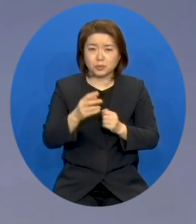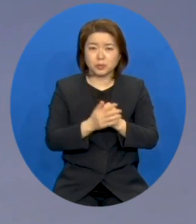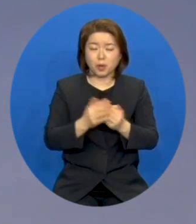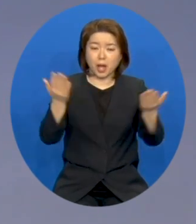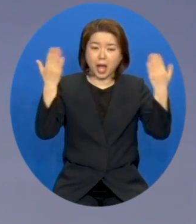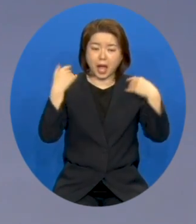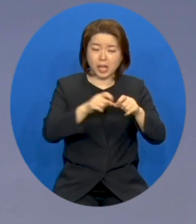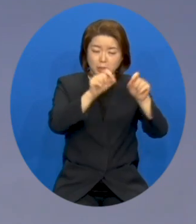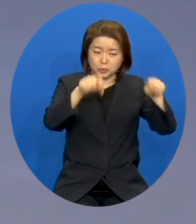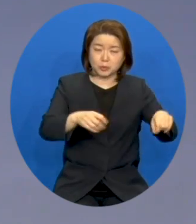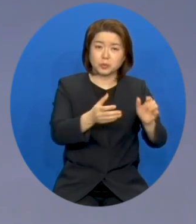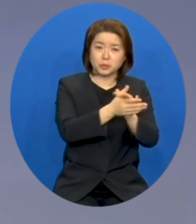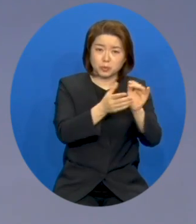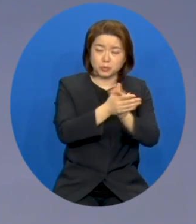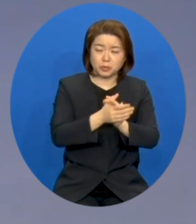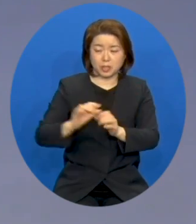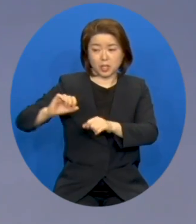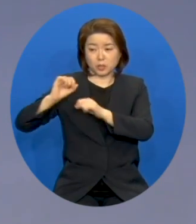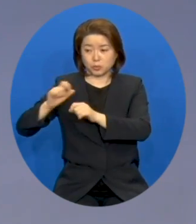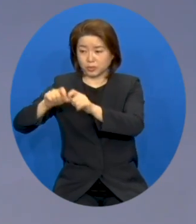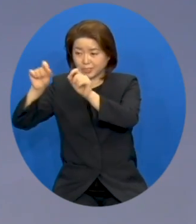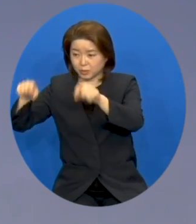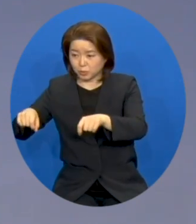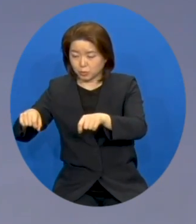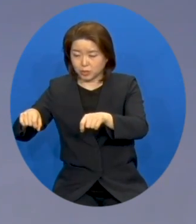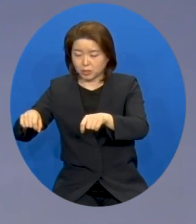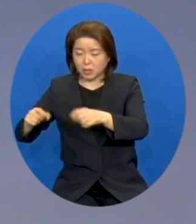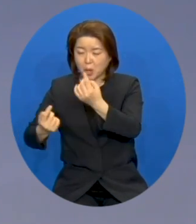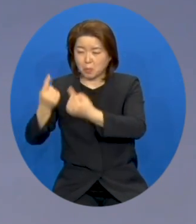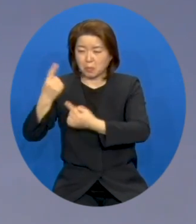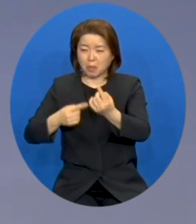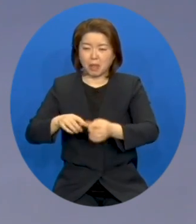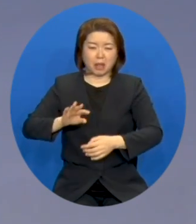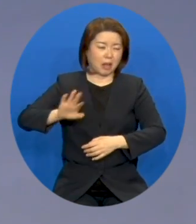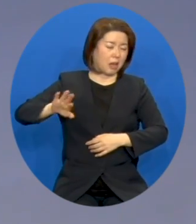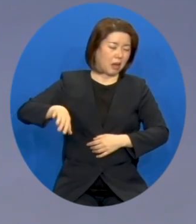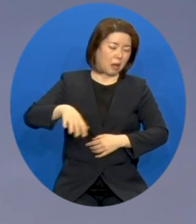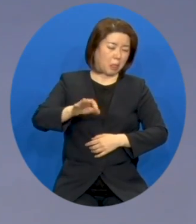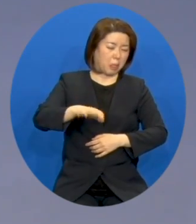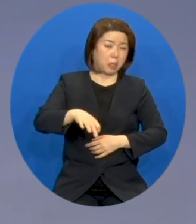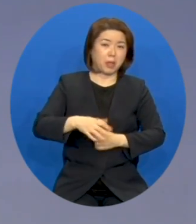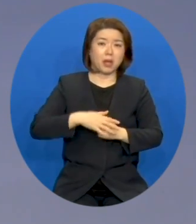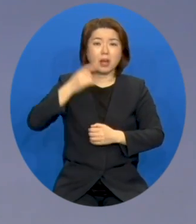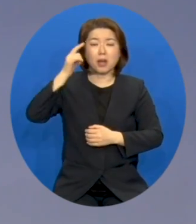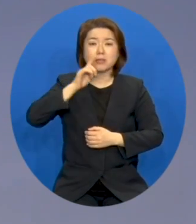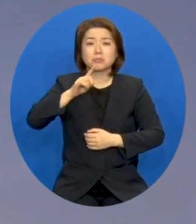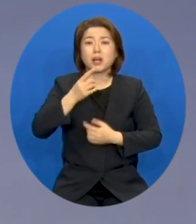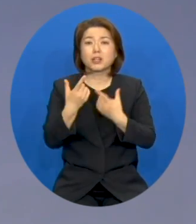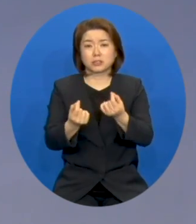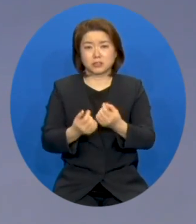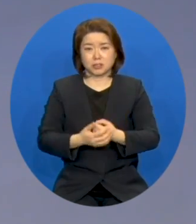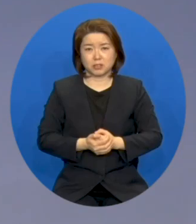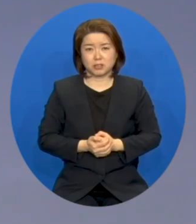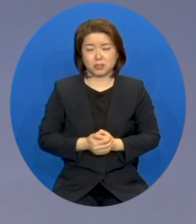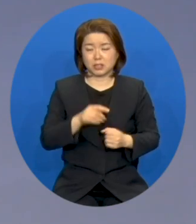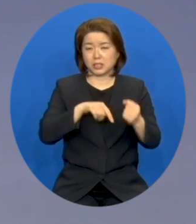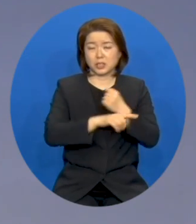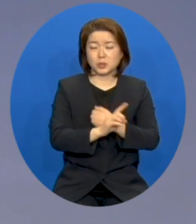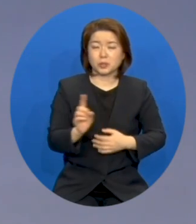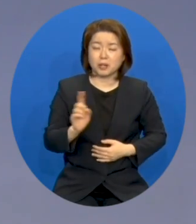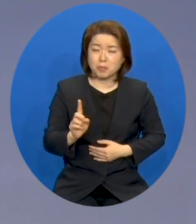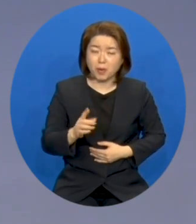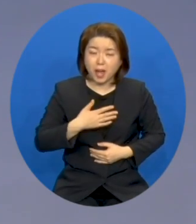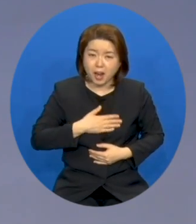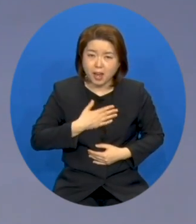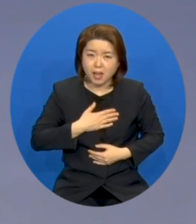학교 동창들, 군대 동기들만 못하다 그런 말 하시는 분들이 있으십니다. 이유가 뭔지